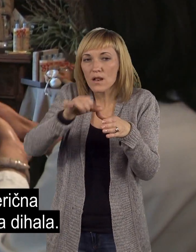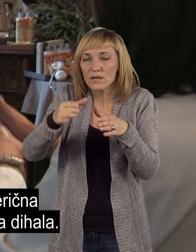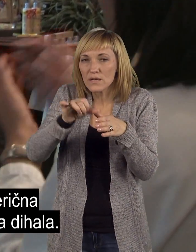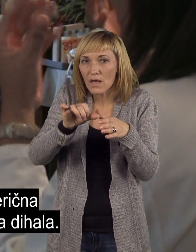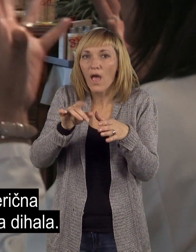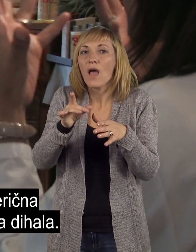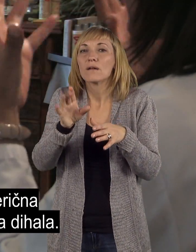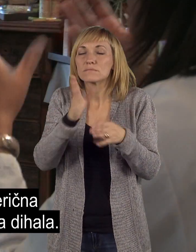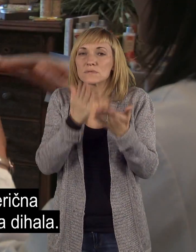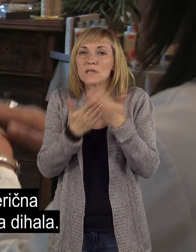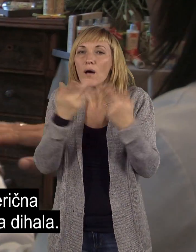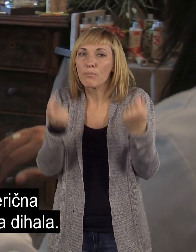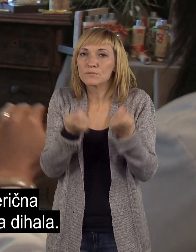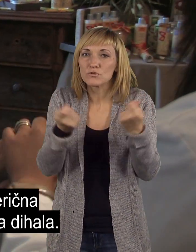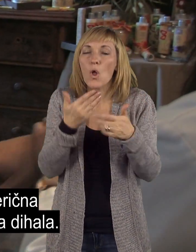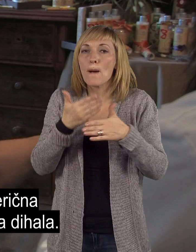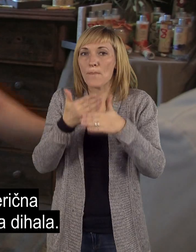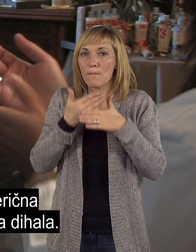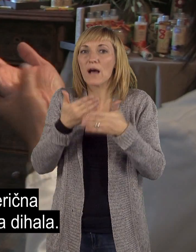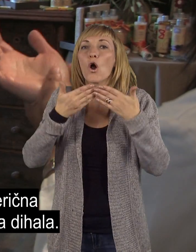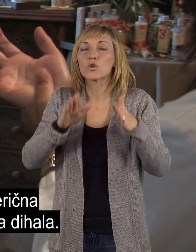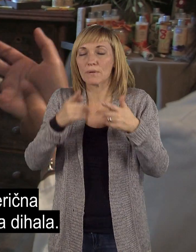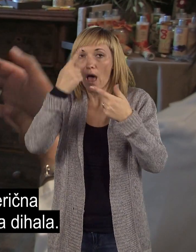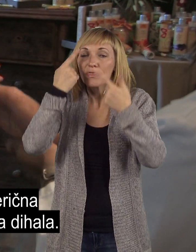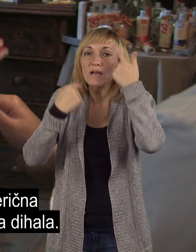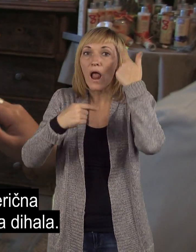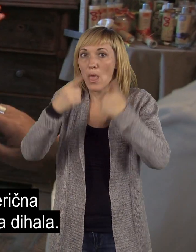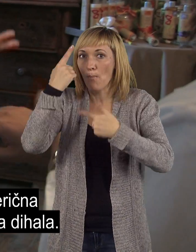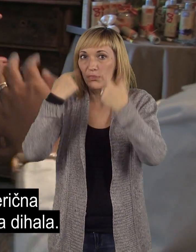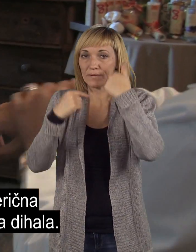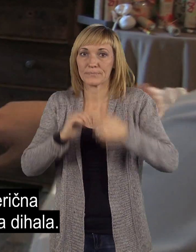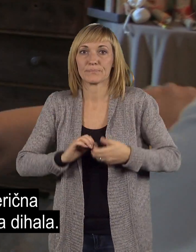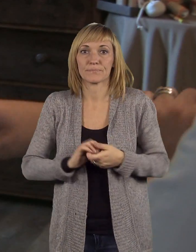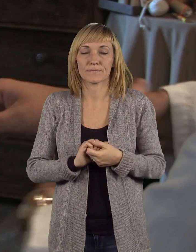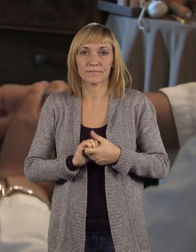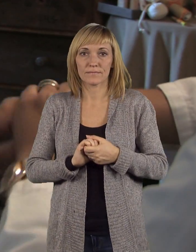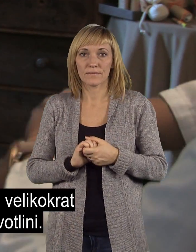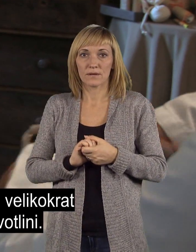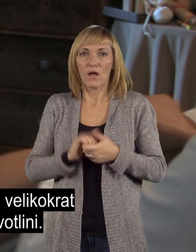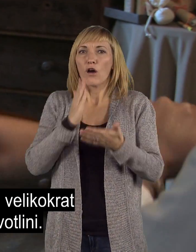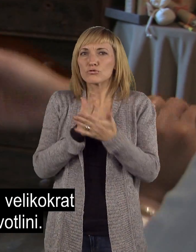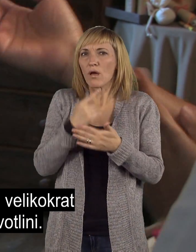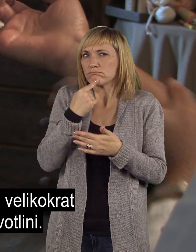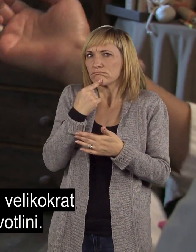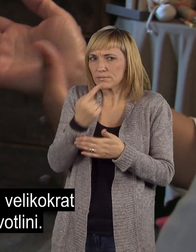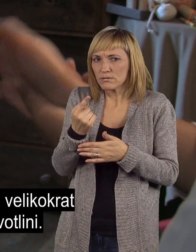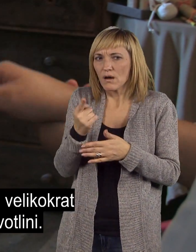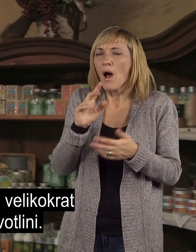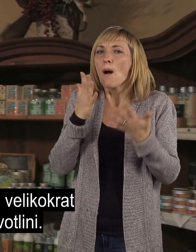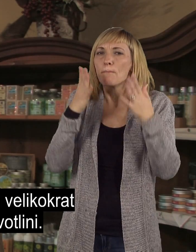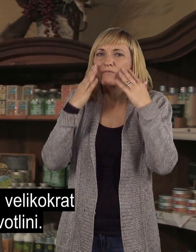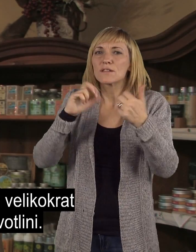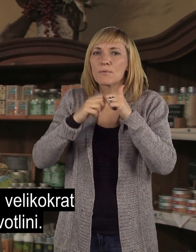olja, ki tudi pospešeno, se pravi, pomagajo odpirati dihalne poti. Prej ste omenila, da se začnejo